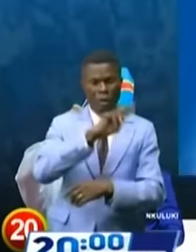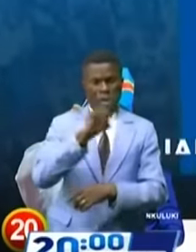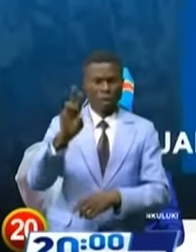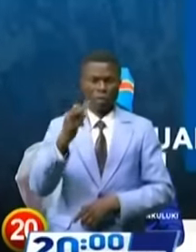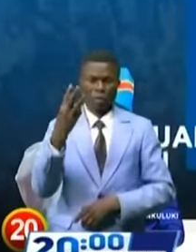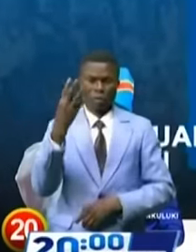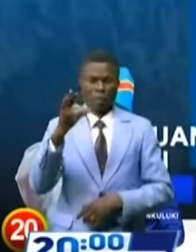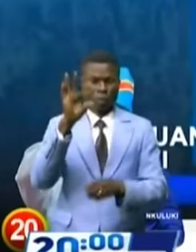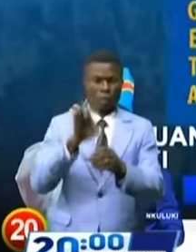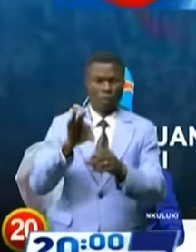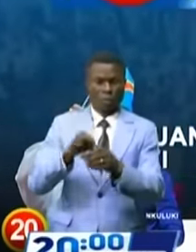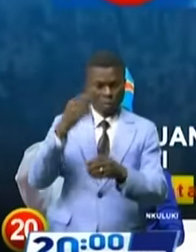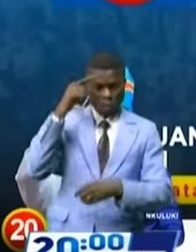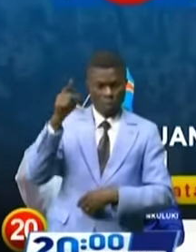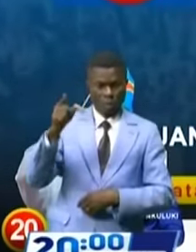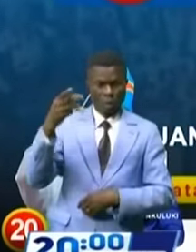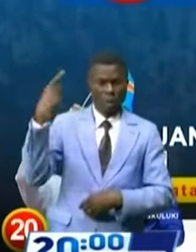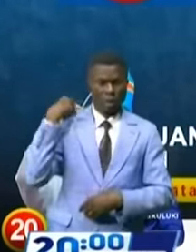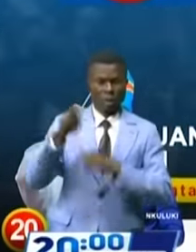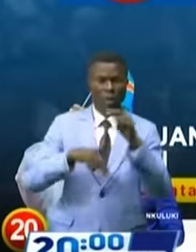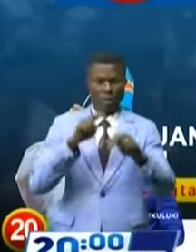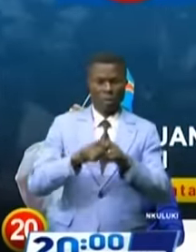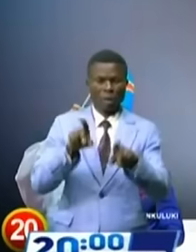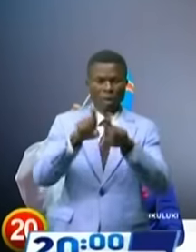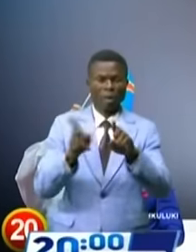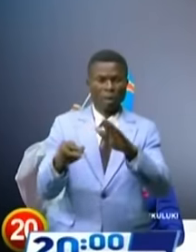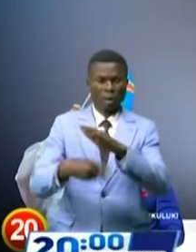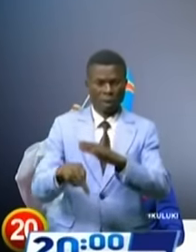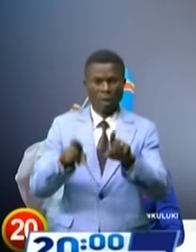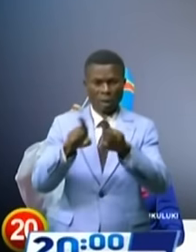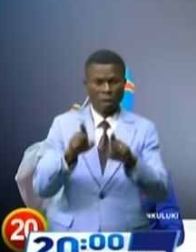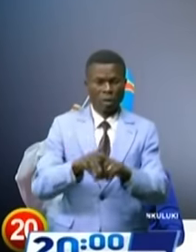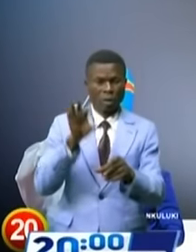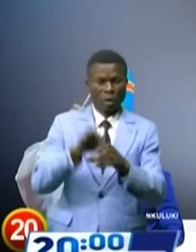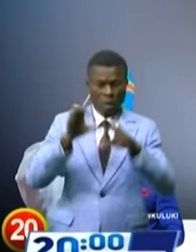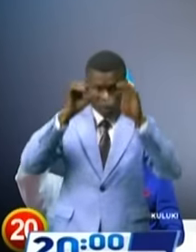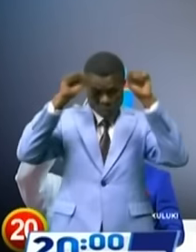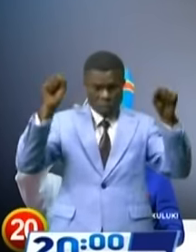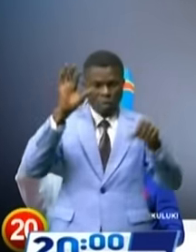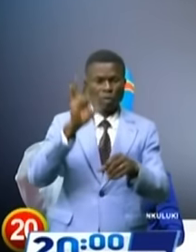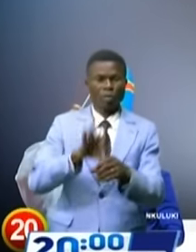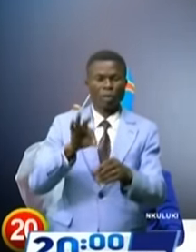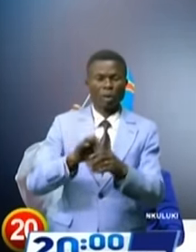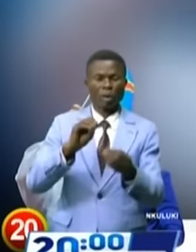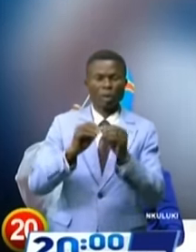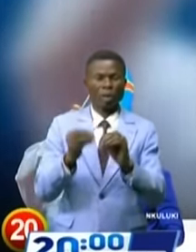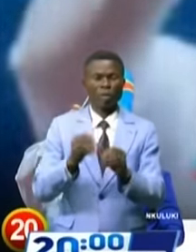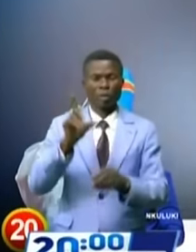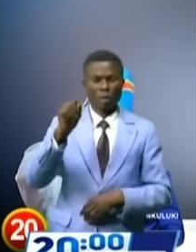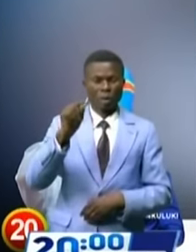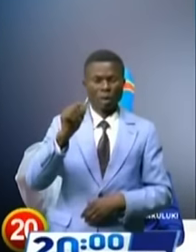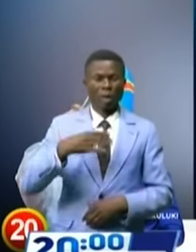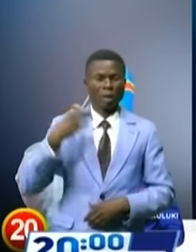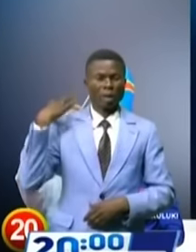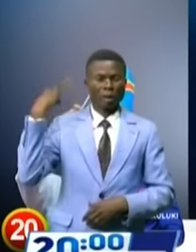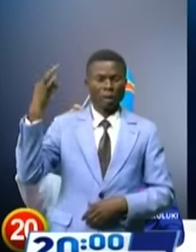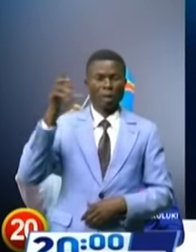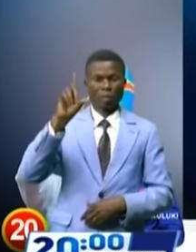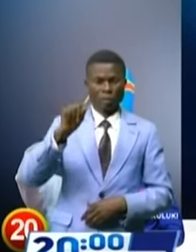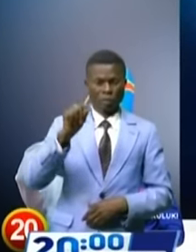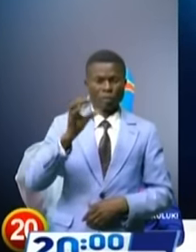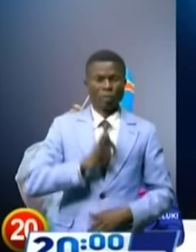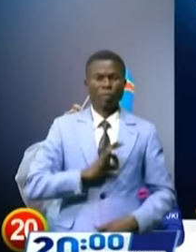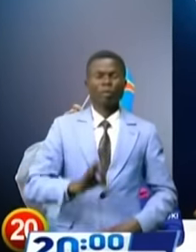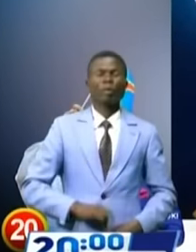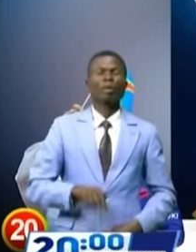2023. Voter pour lui à la députation nationale et provinciale et à l'élection présidentielle, voter pour le candidat numéro 20,